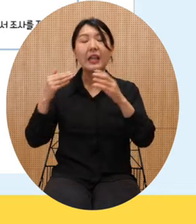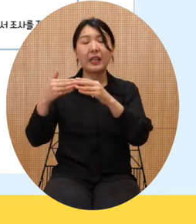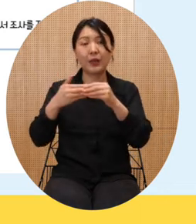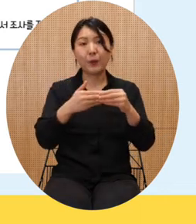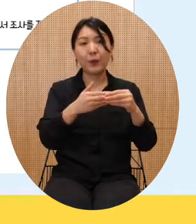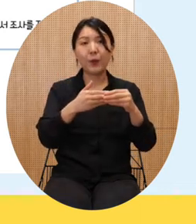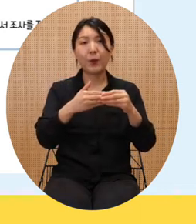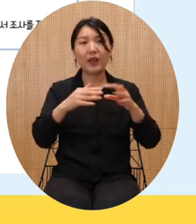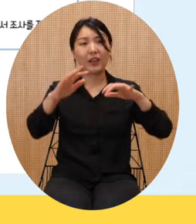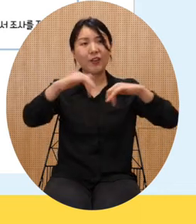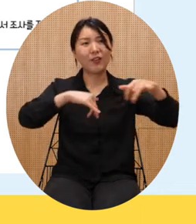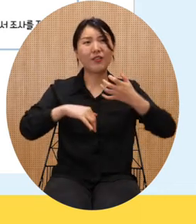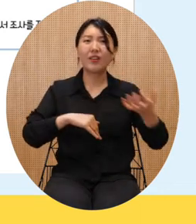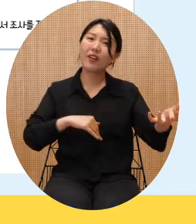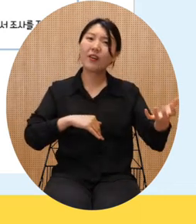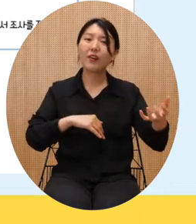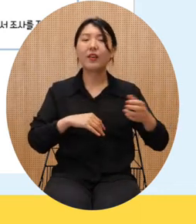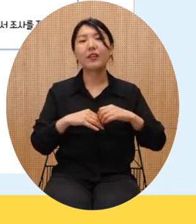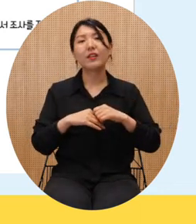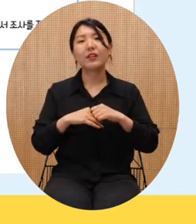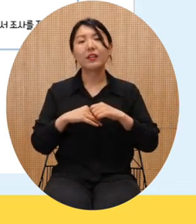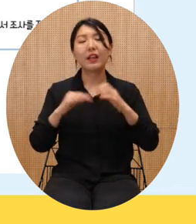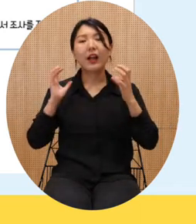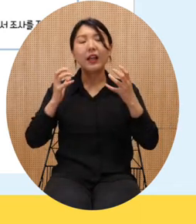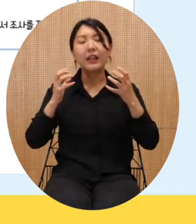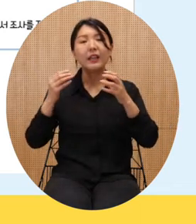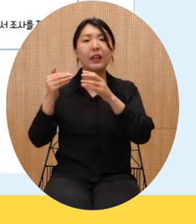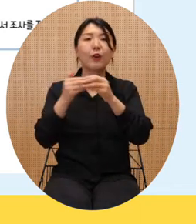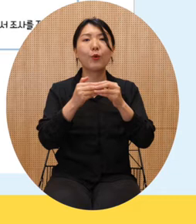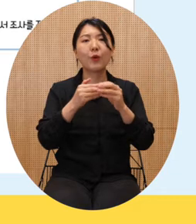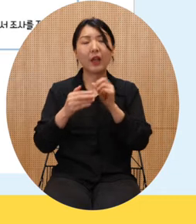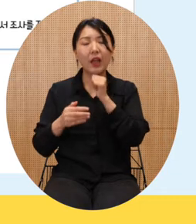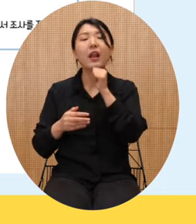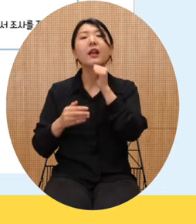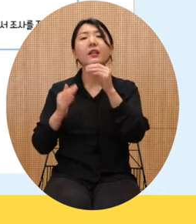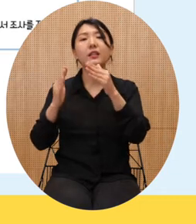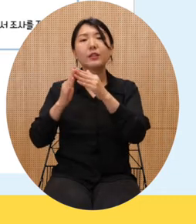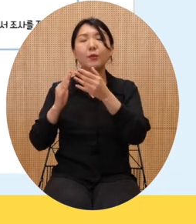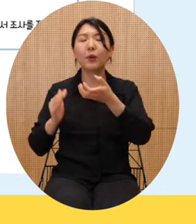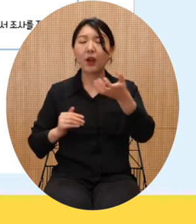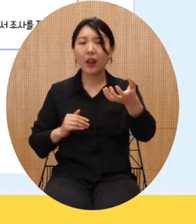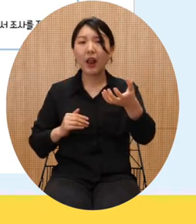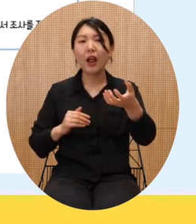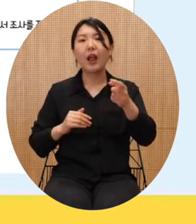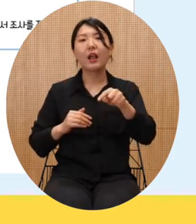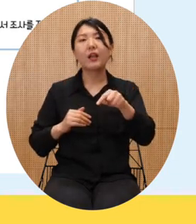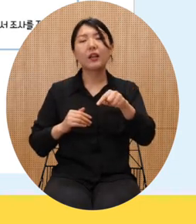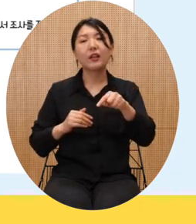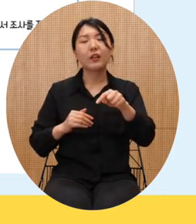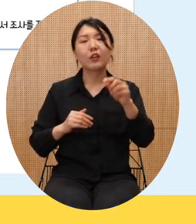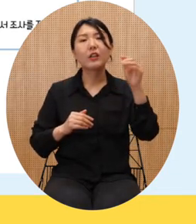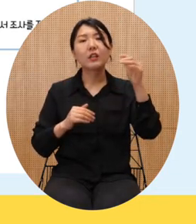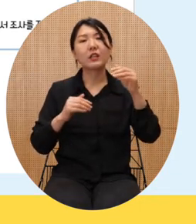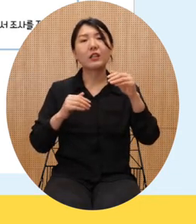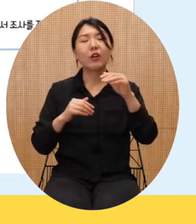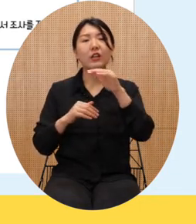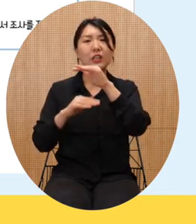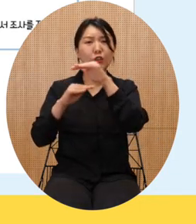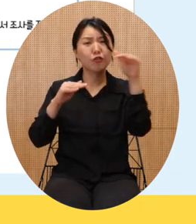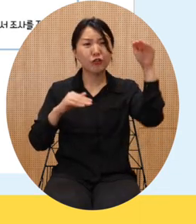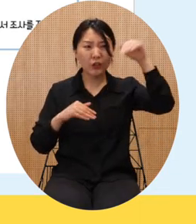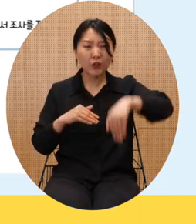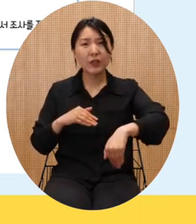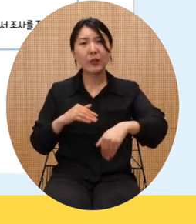이런 거죠. 아이들 데리고 길거리에 나앉거나 아이들 데리고 정말 열악한 주거로 옮겨가거나 이렇게